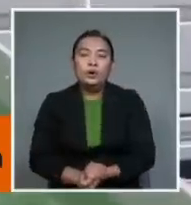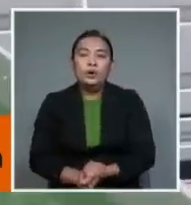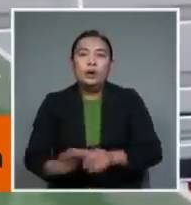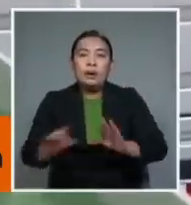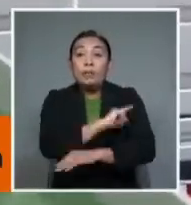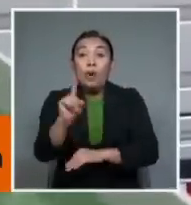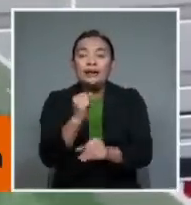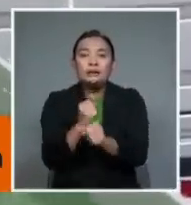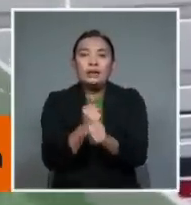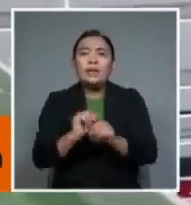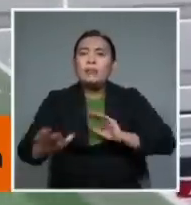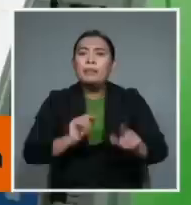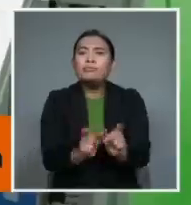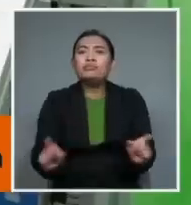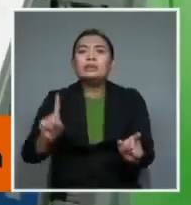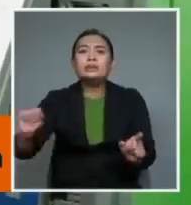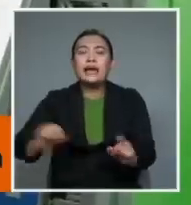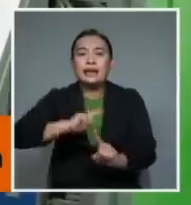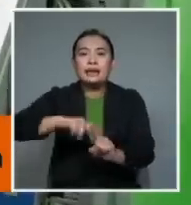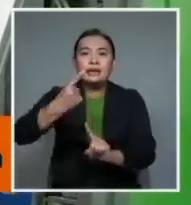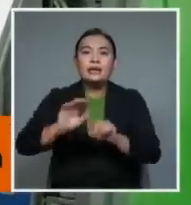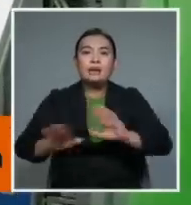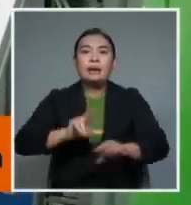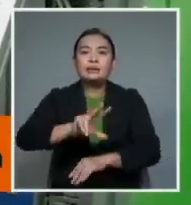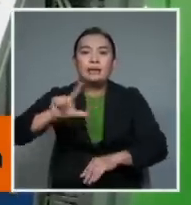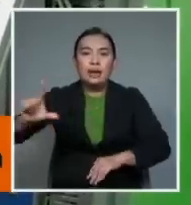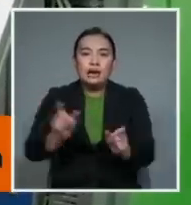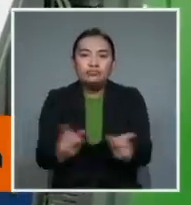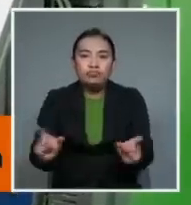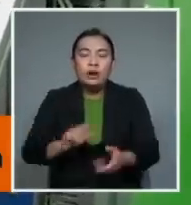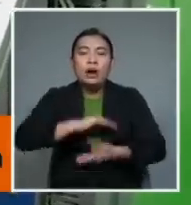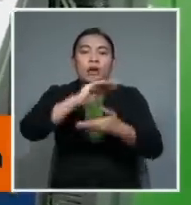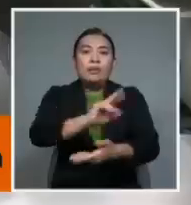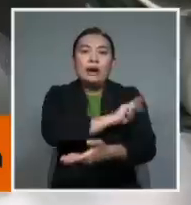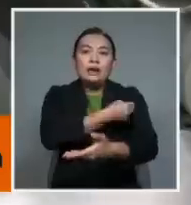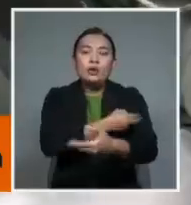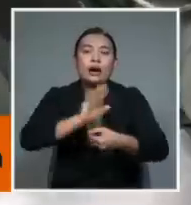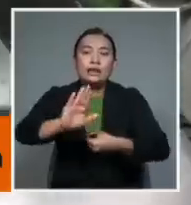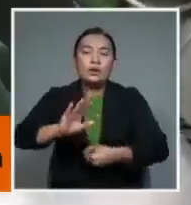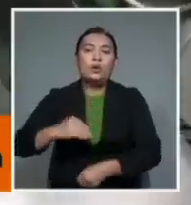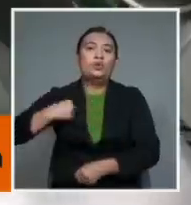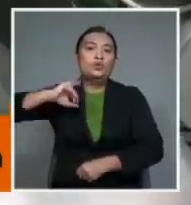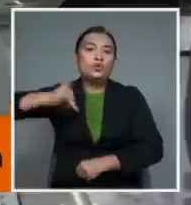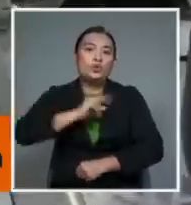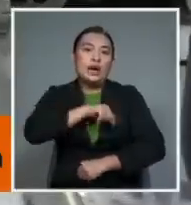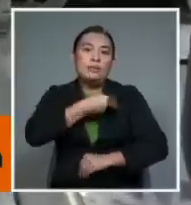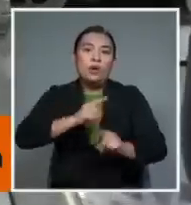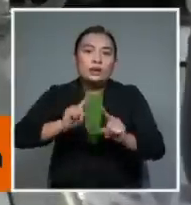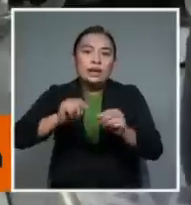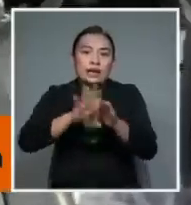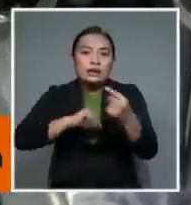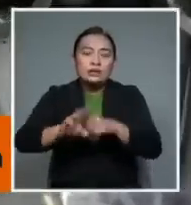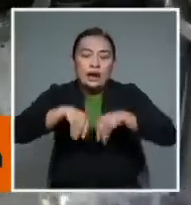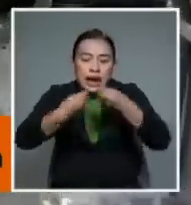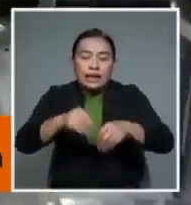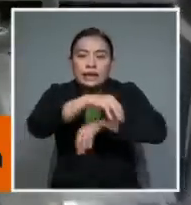วันละ100,000ชิ้นเดือนละประมาณ3ล้านชิ้นเพื่อส่งมอบให้กับโรงพยาบาลจุฬาลงกรณ์สภากาชาดไทยนำไปกระจายต่อให้กับโรงพยาบ